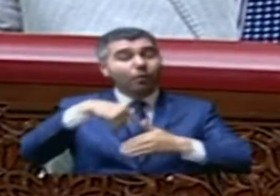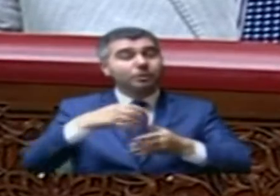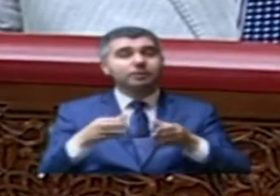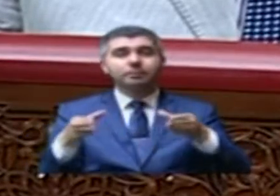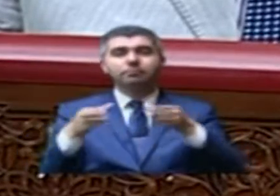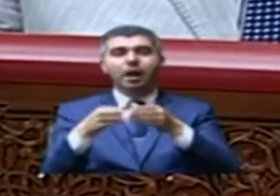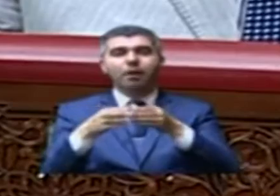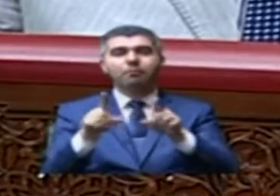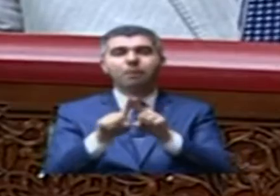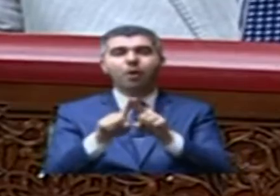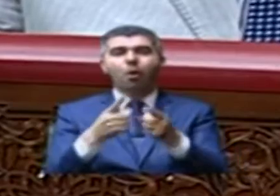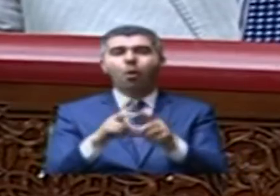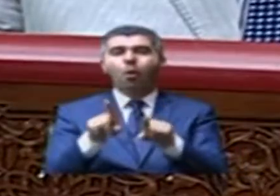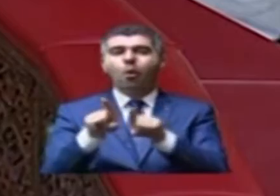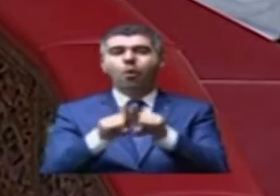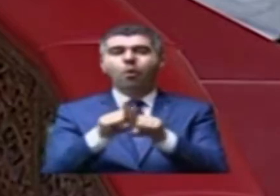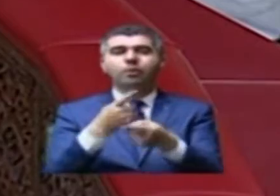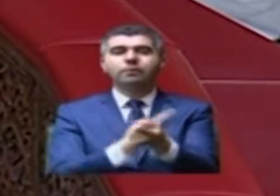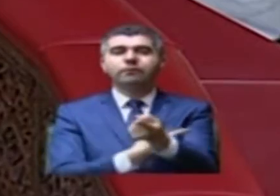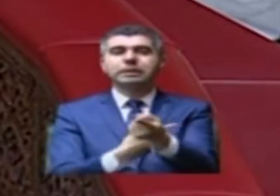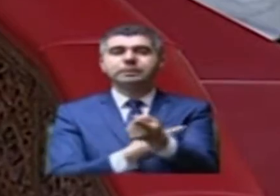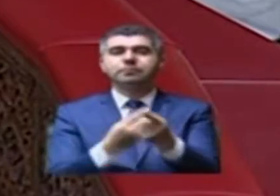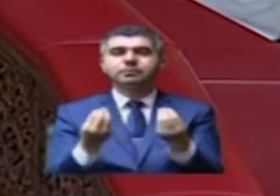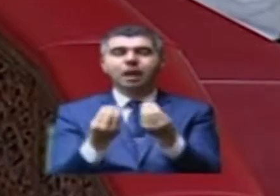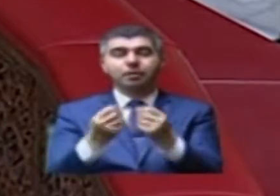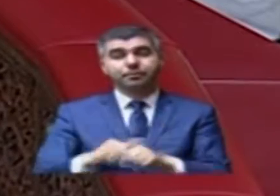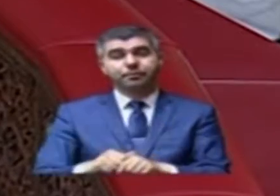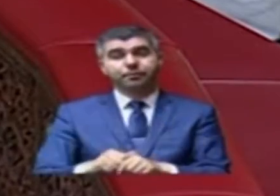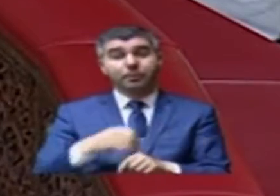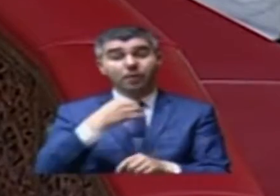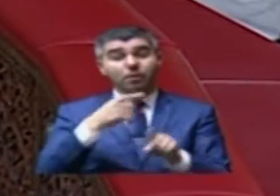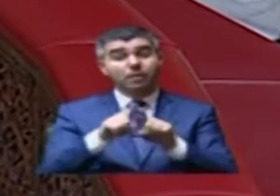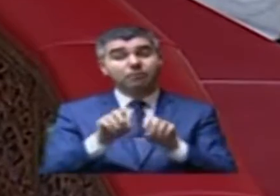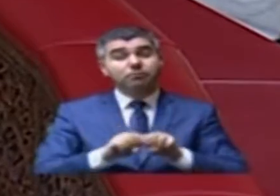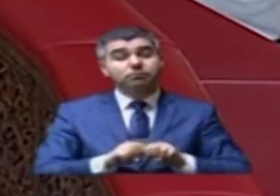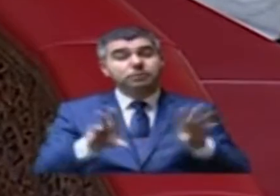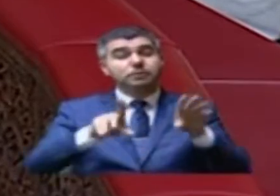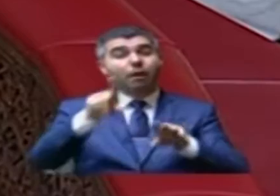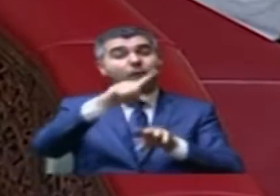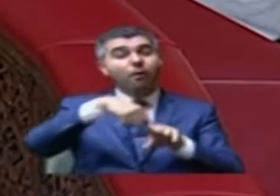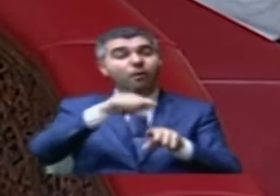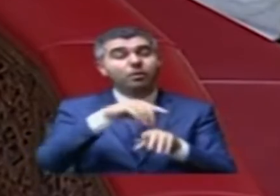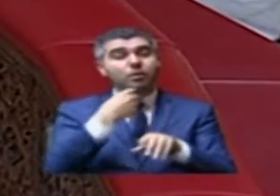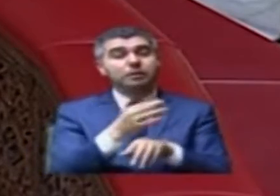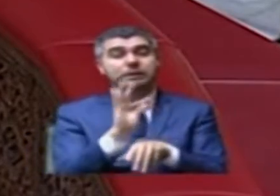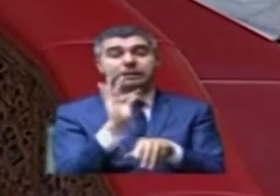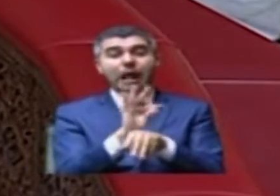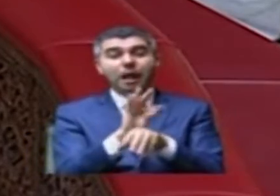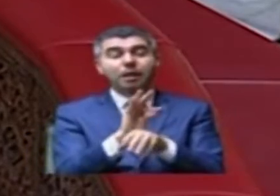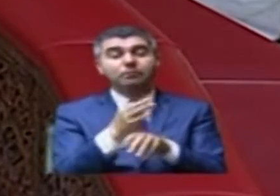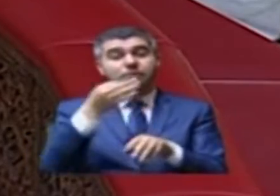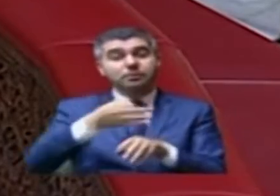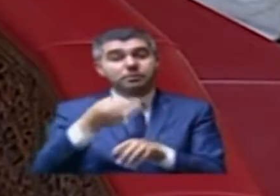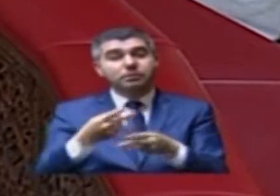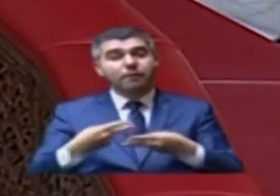بيننا وبين مسنينا. إذن كان بالنسبة لنا إطلاق حملات تحسيسية ذات أهمية بالغة في